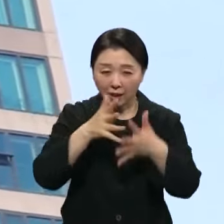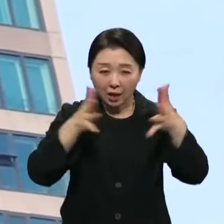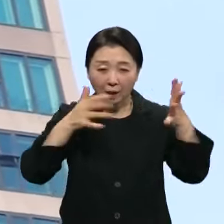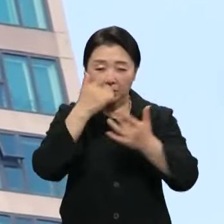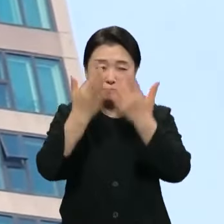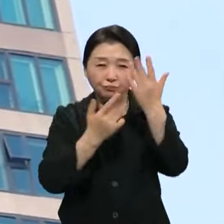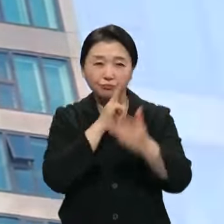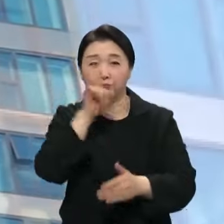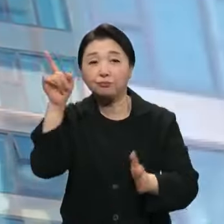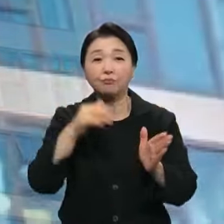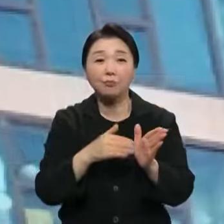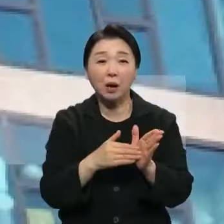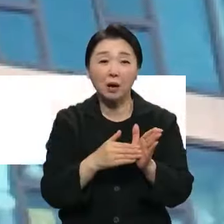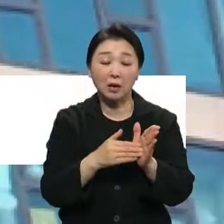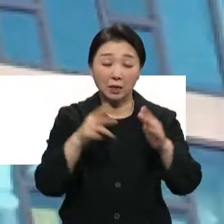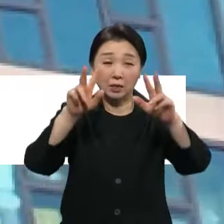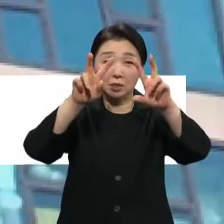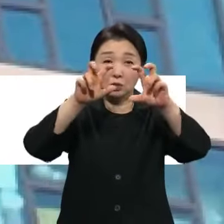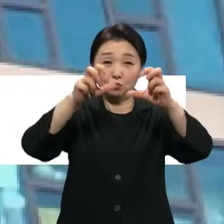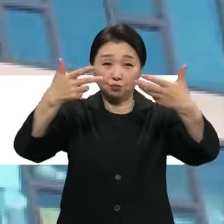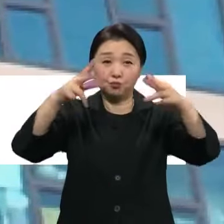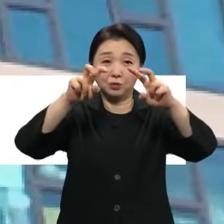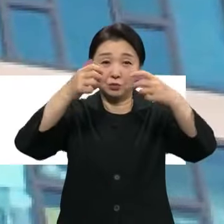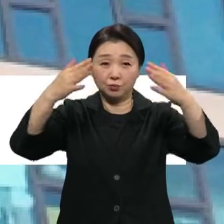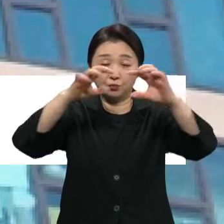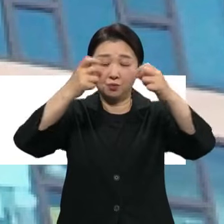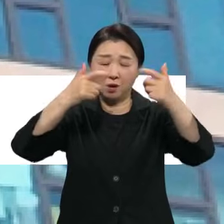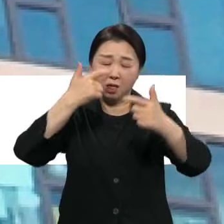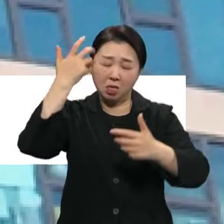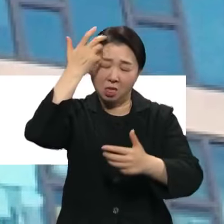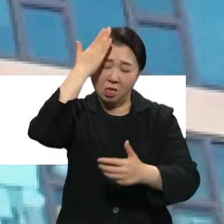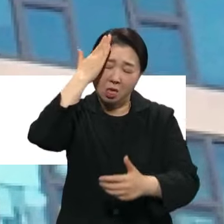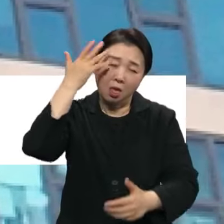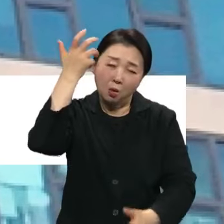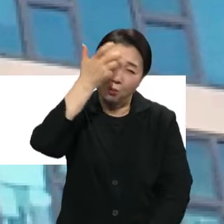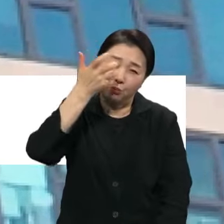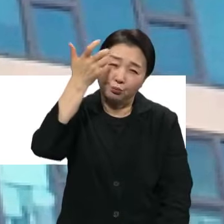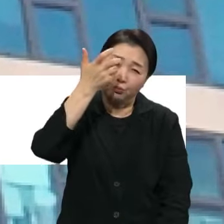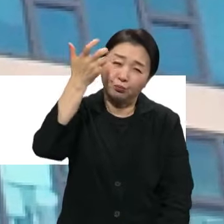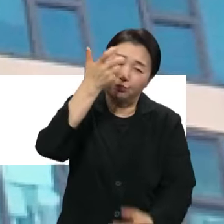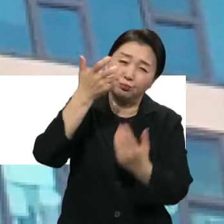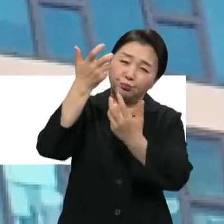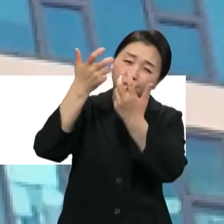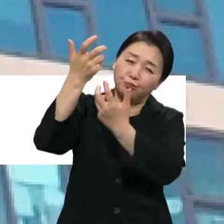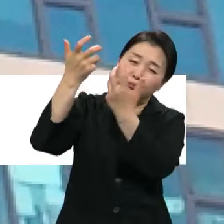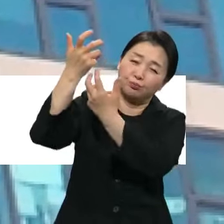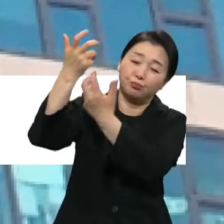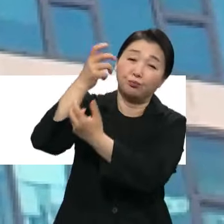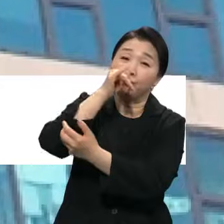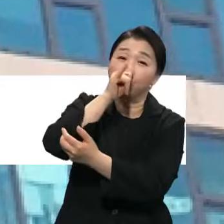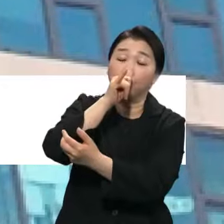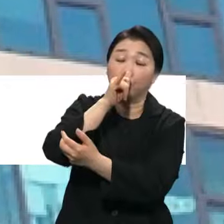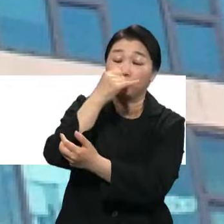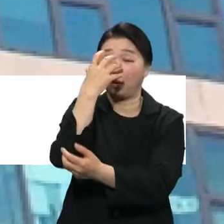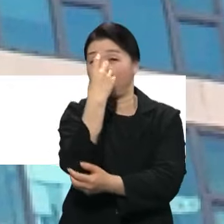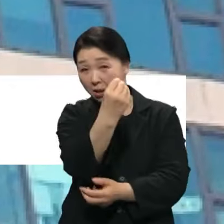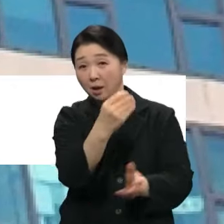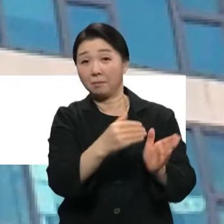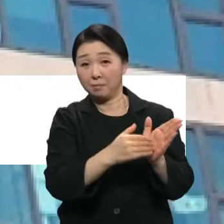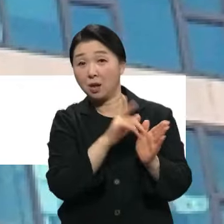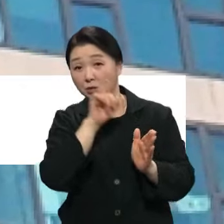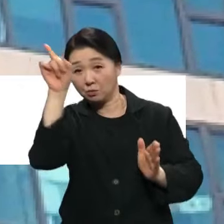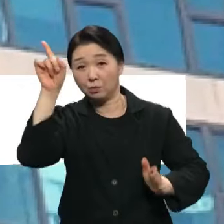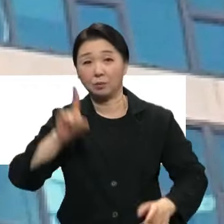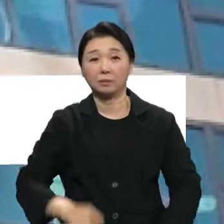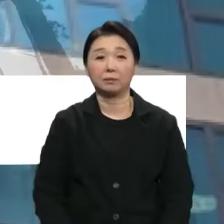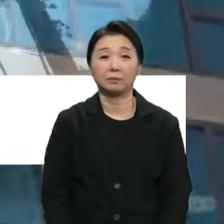들어왔습니다 29층 정도에 검은 연기가 발생한다는 이제 지나가다가 봤다는 그런